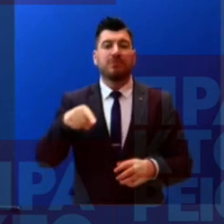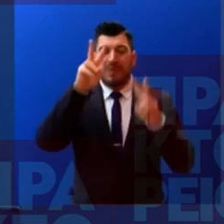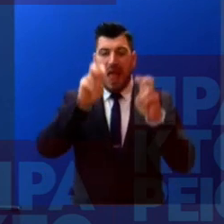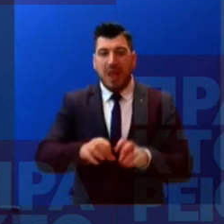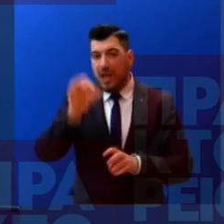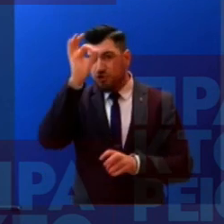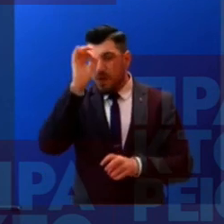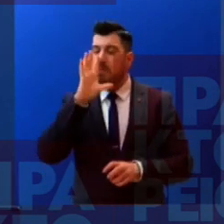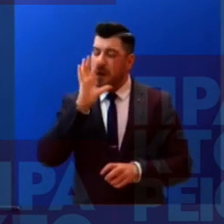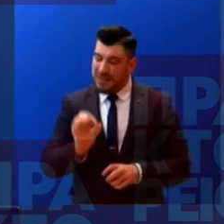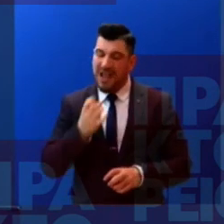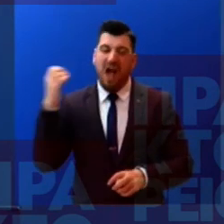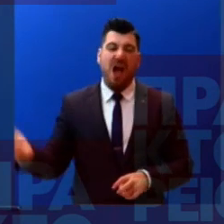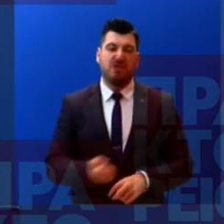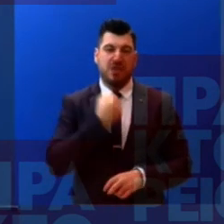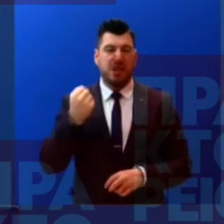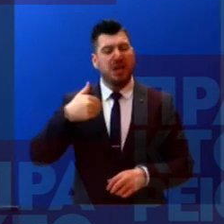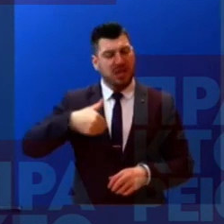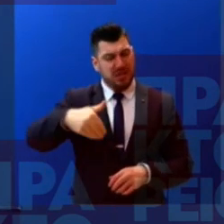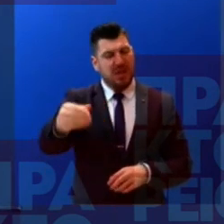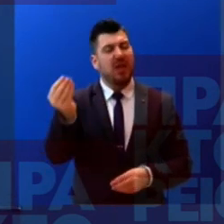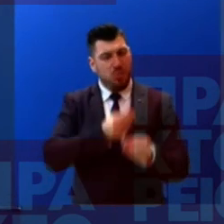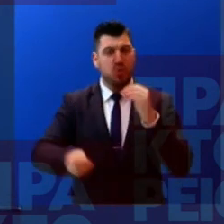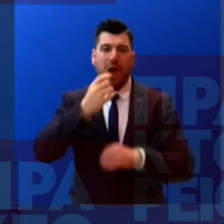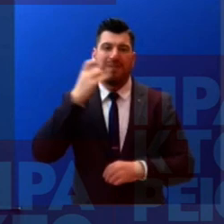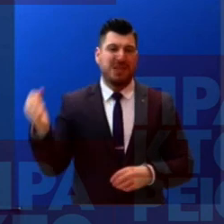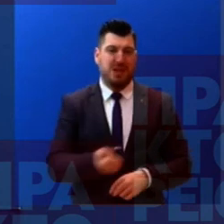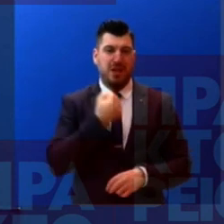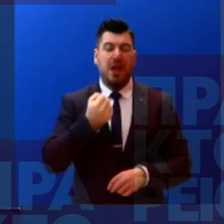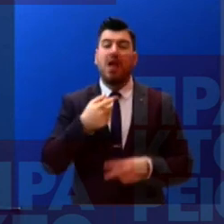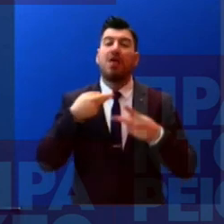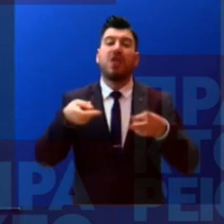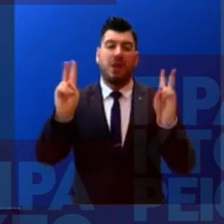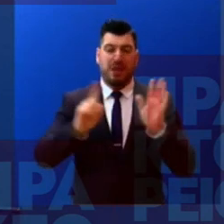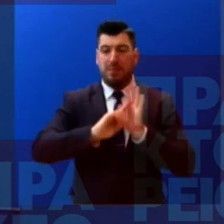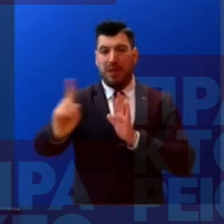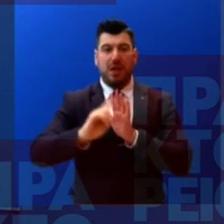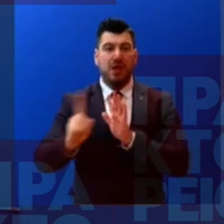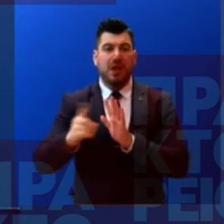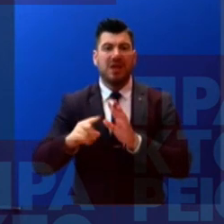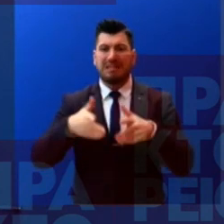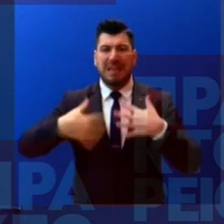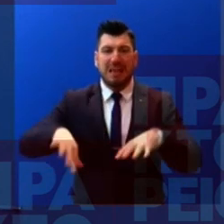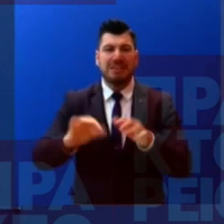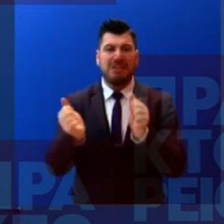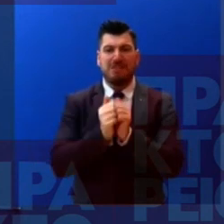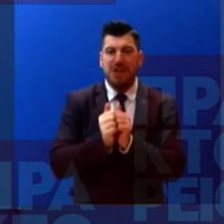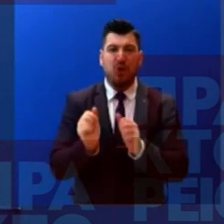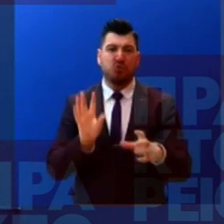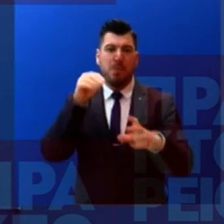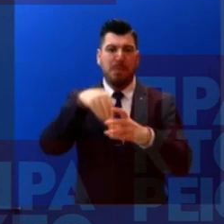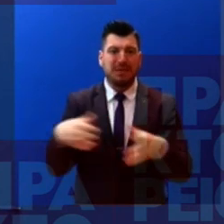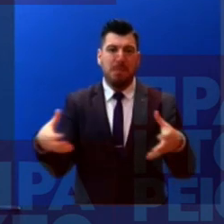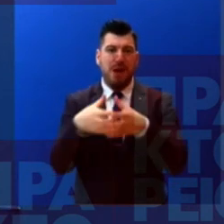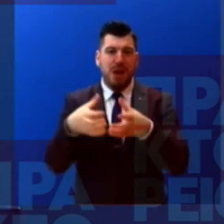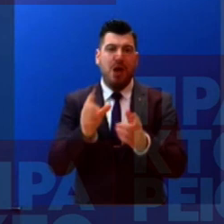είναι αυστηρή και θα γίνουν αυστηρότεροι. Δεν επιτρέπονται μετακινήσεις σε σπίτια συγγενών και φίλων για την Ανάσταση ή την Κυριακή